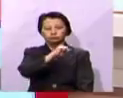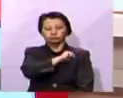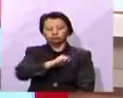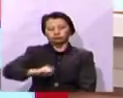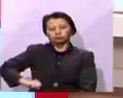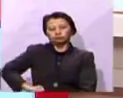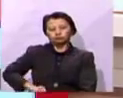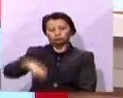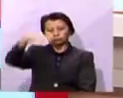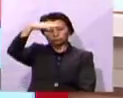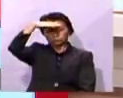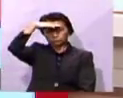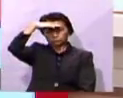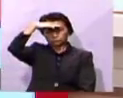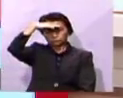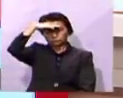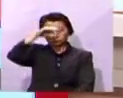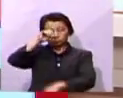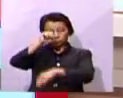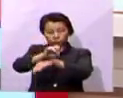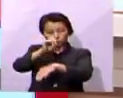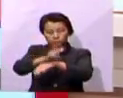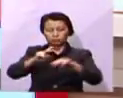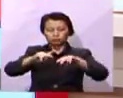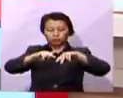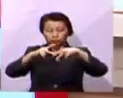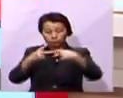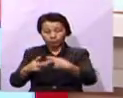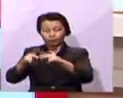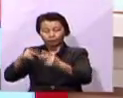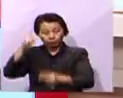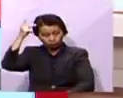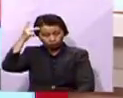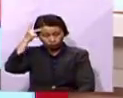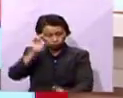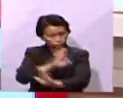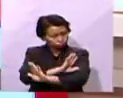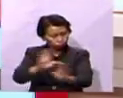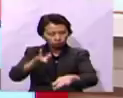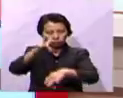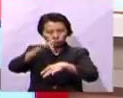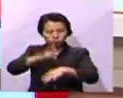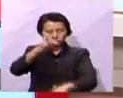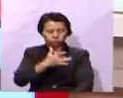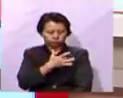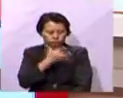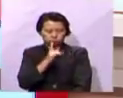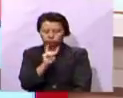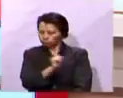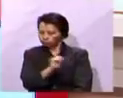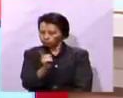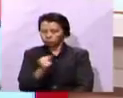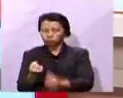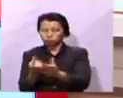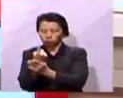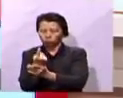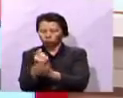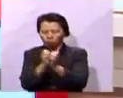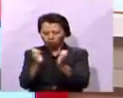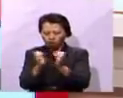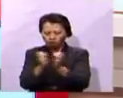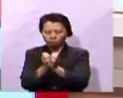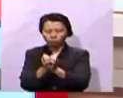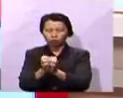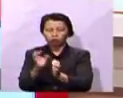Sultan Johor Sultan Ibrahim Sultan Iskandar menasihatkan parti-parti politik agar tidak menyentuh isu-isu sensitif yang boleh menimbulkan perbalahan